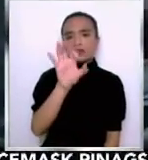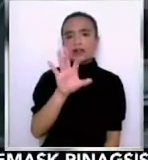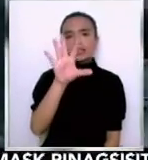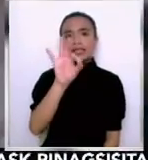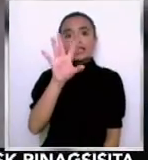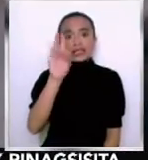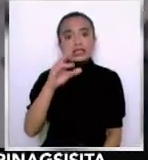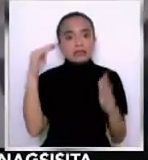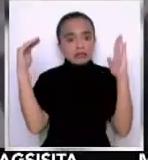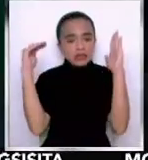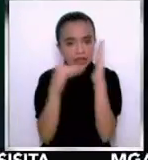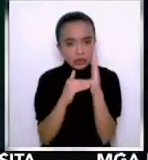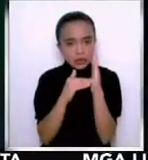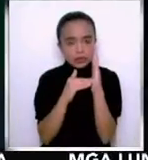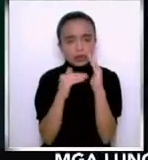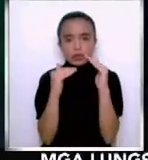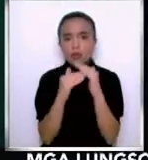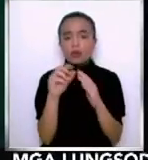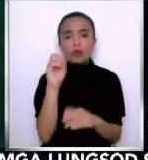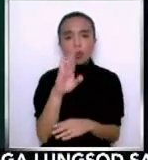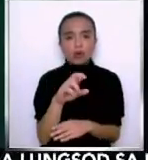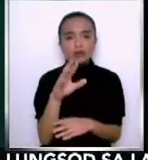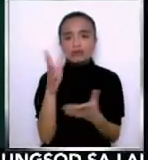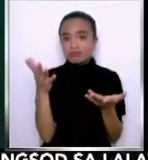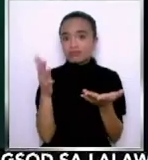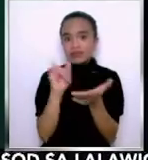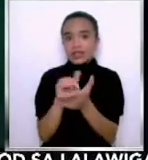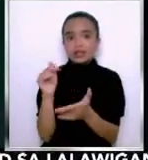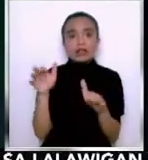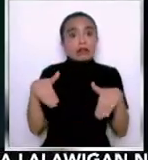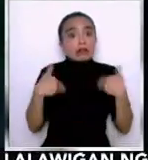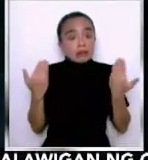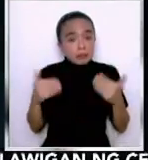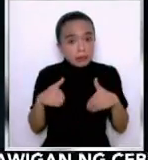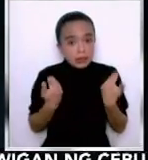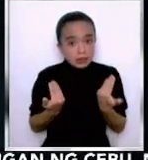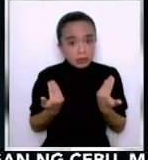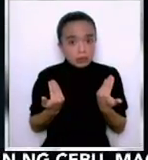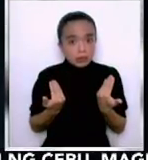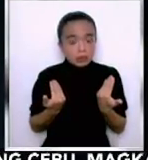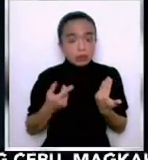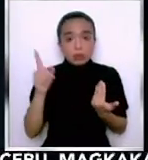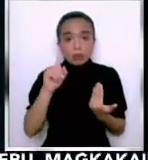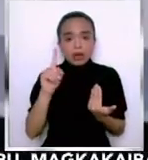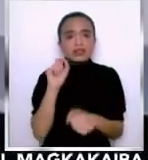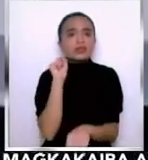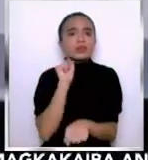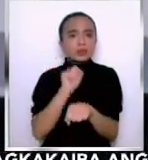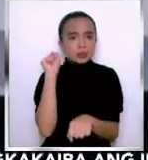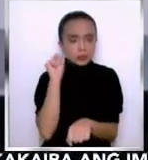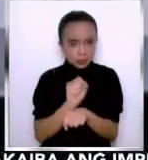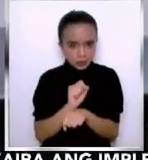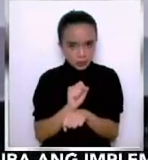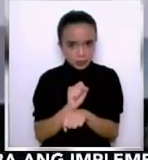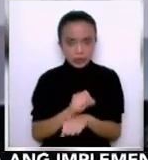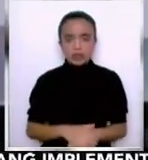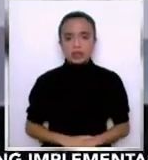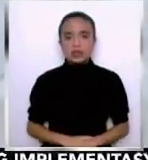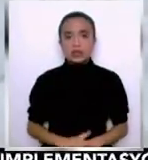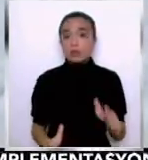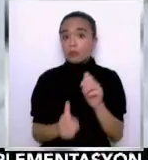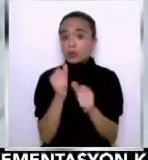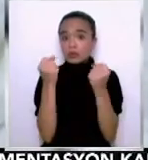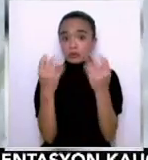597,000 o mahigit kalahating milyong Pilipinong kabataan ang maituturing na child laborers. Pinakamarami raw sa mga